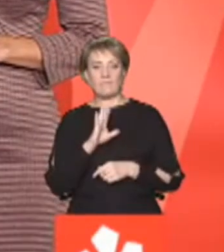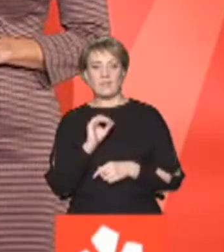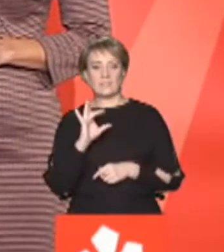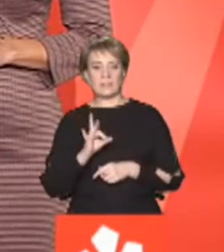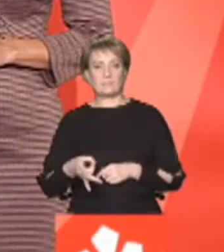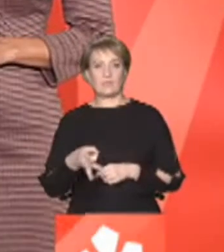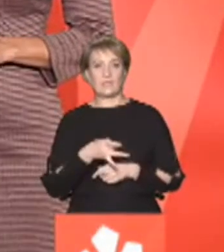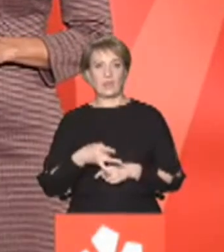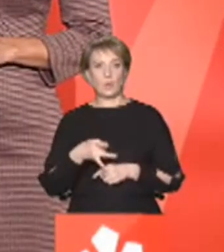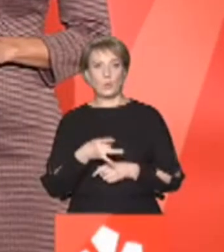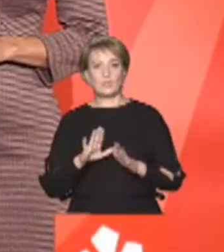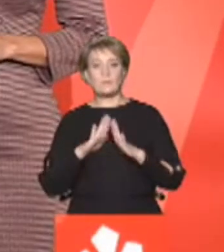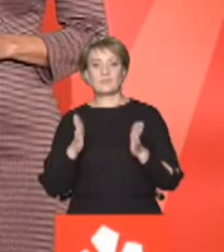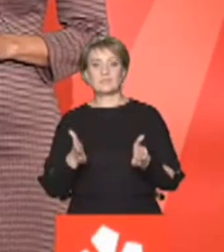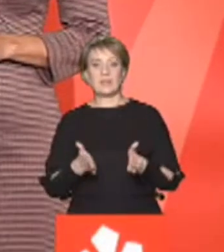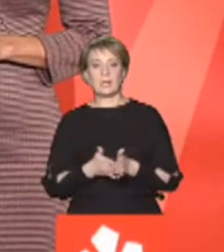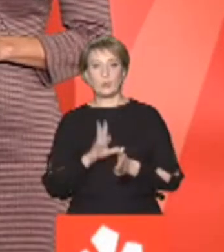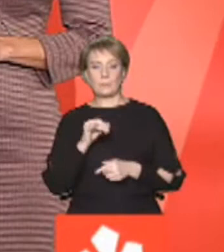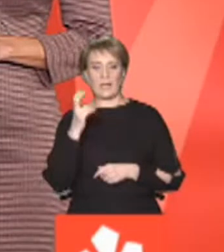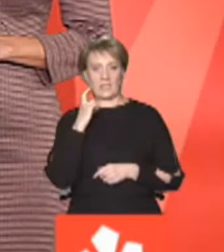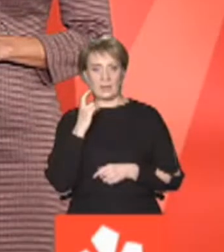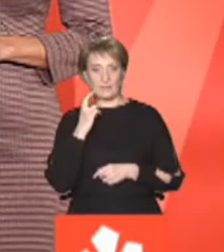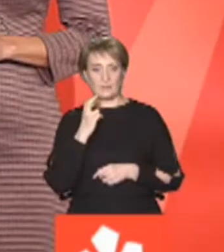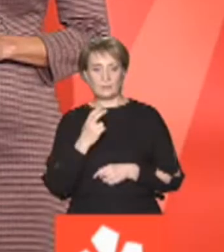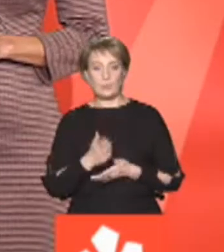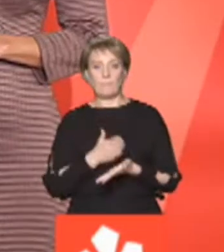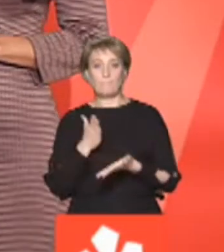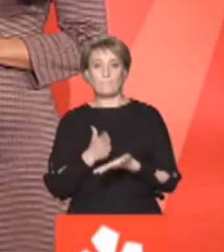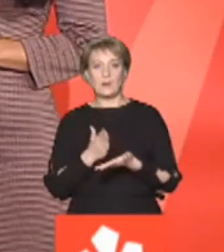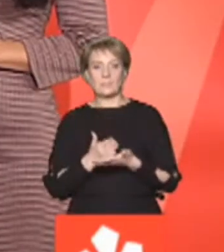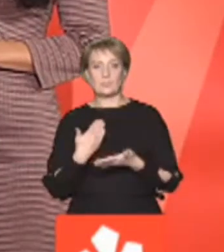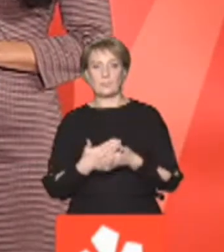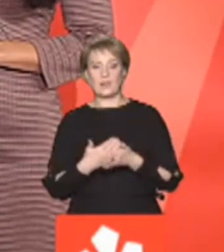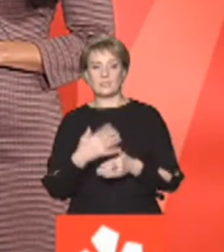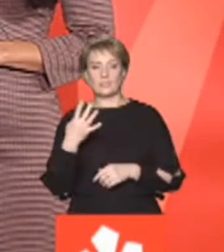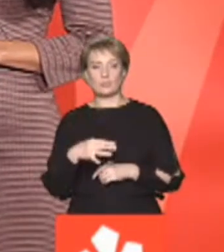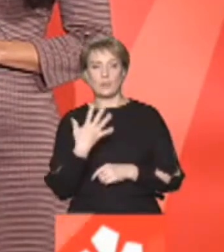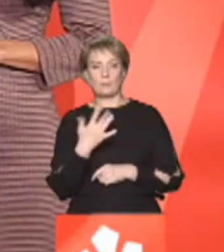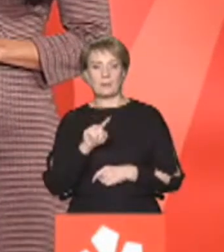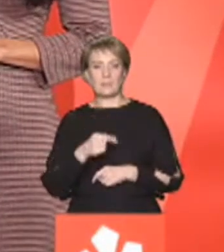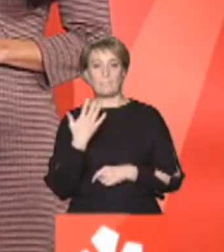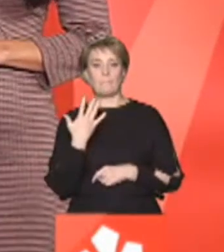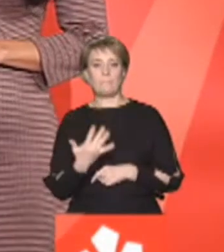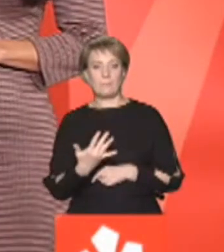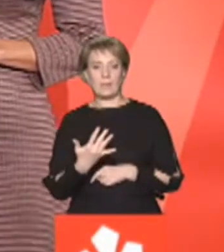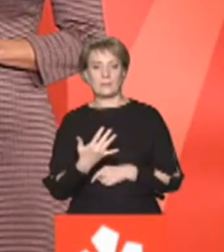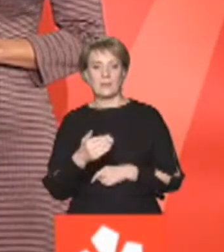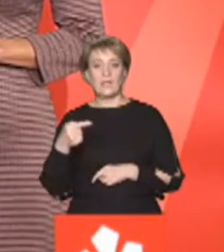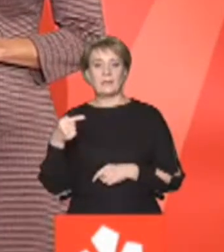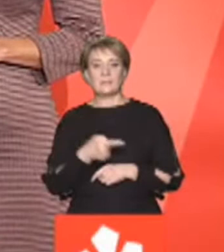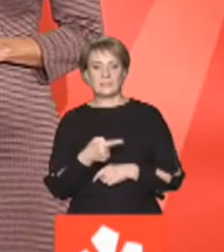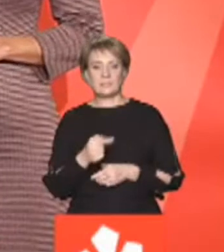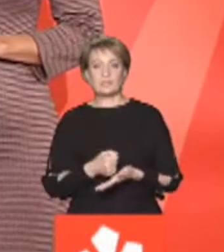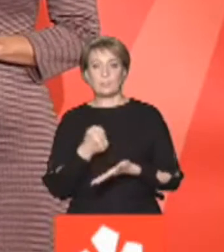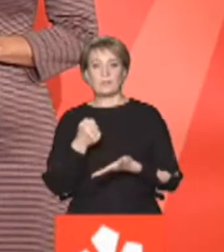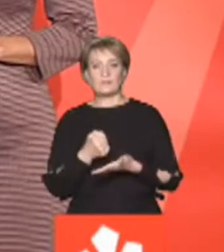Васильківському районах. Загалом же на Київщині ми маємо майже 45,5 тисяч підтверджених